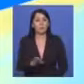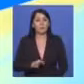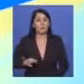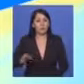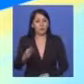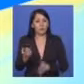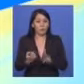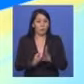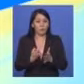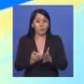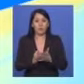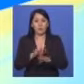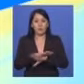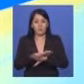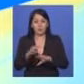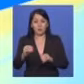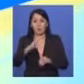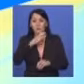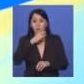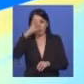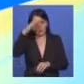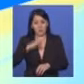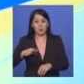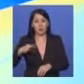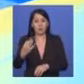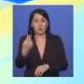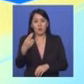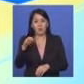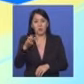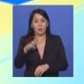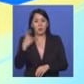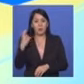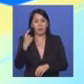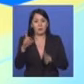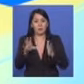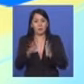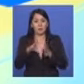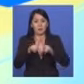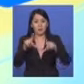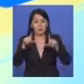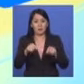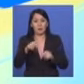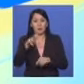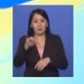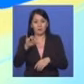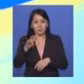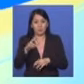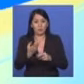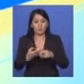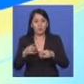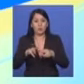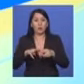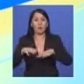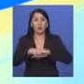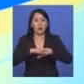Облыста көмір тапшылығы болмайды, деді солтүстік Қазақстан облысы тұрғын үй коммуналдық шаруашылығы және энергетика басқармасы басшысының орынбасары Айдархан